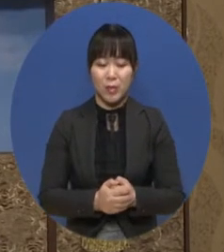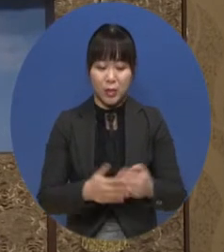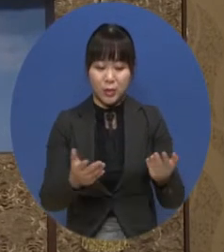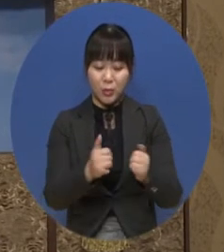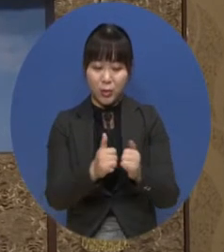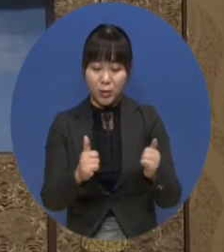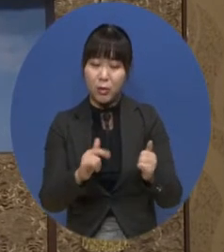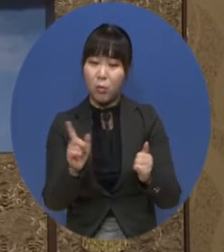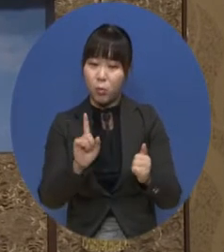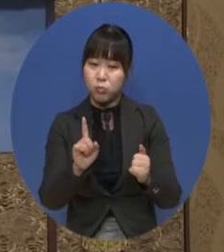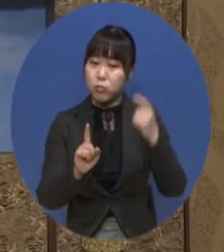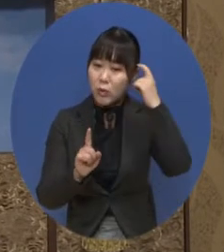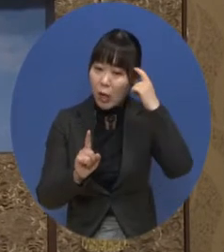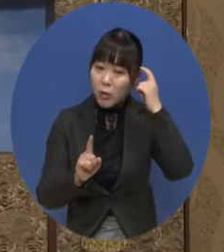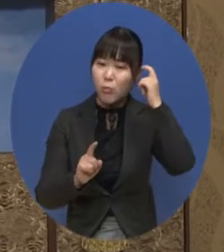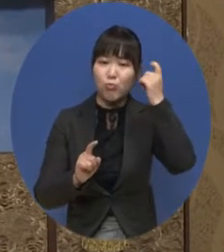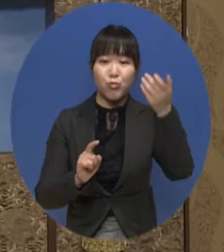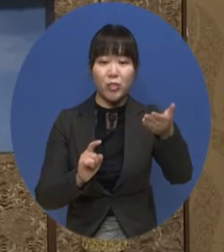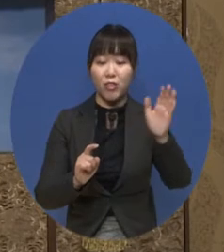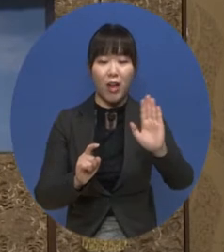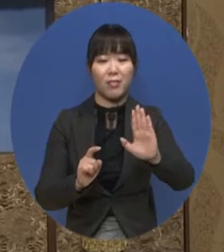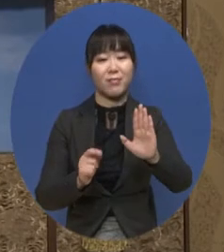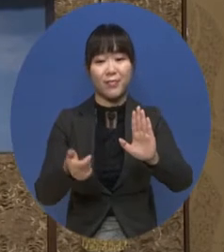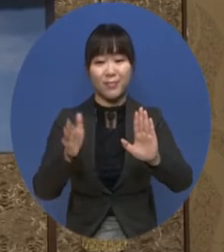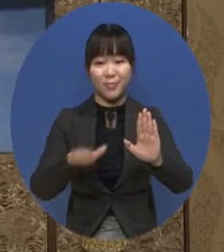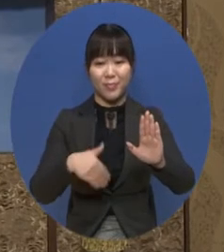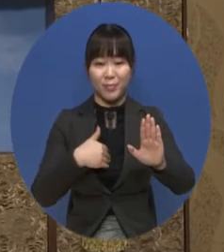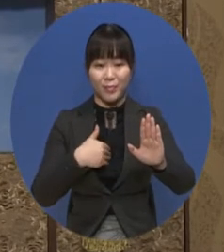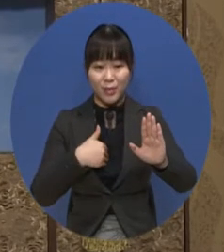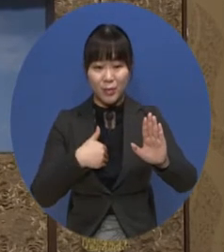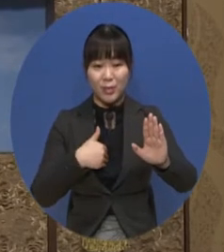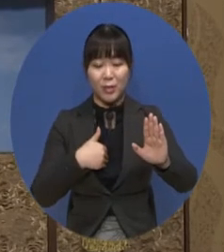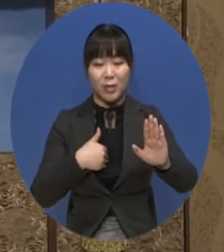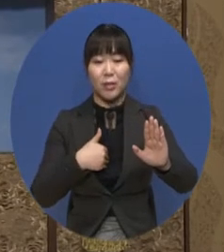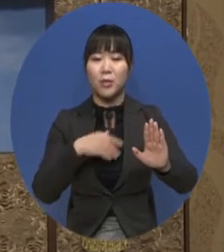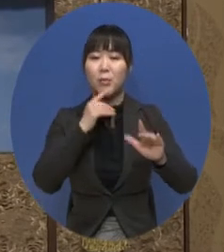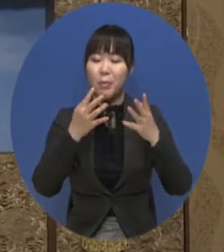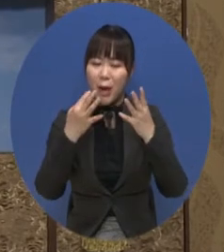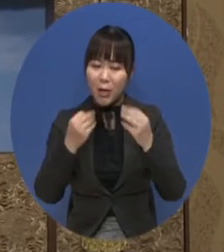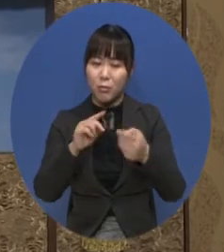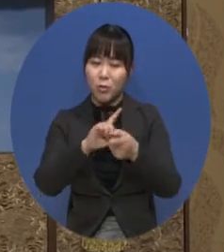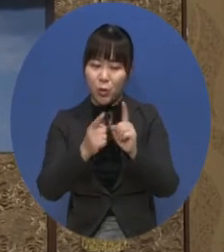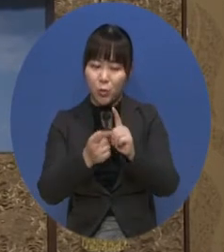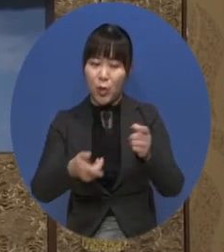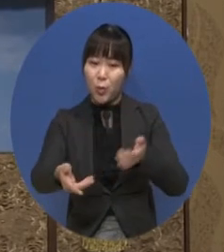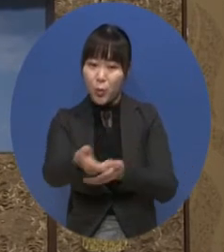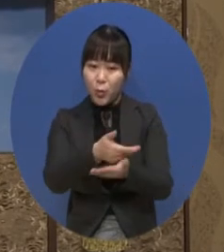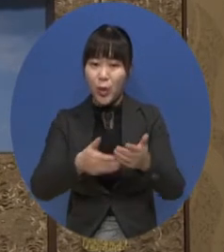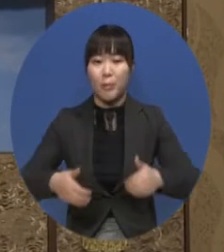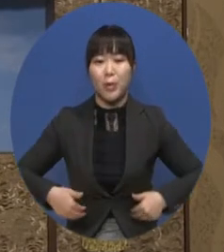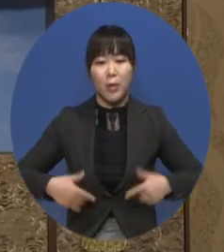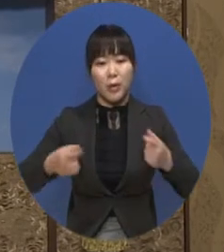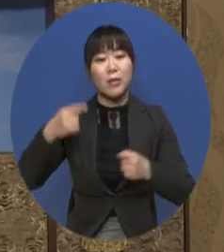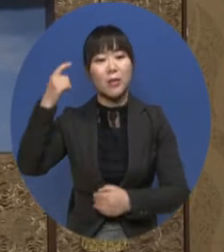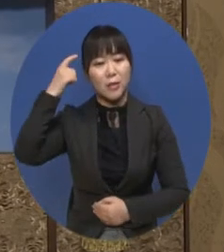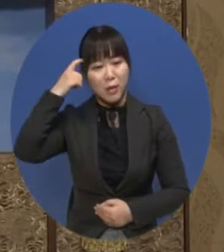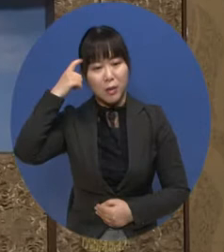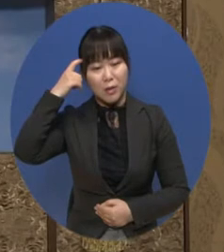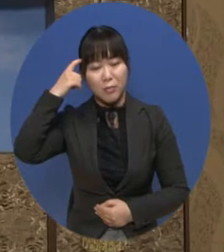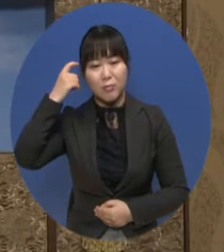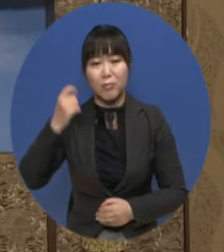직원들에게 어떻게 생각하냐고 묻진 않았지만 저는 많은 부분을 서로 공유해야 된다고 생각을 하고